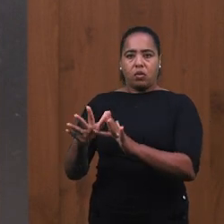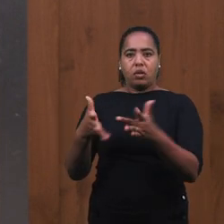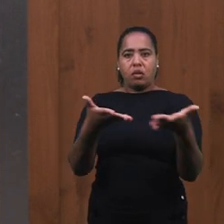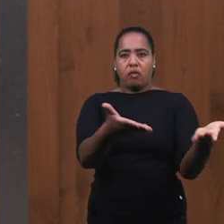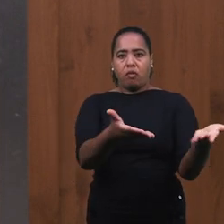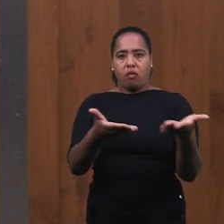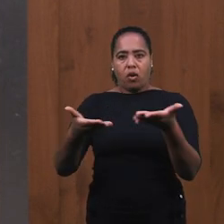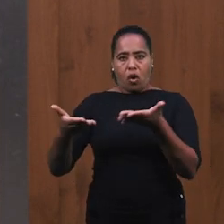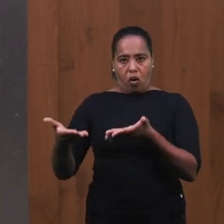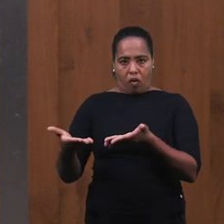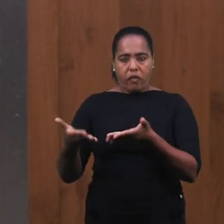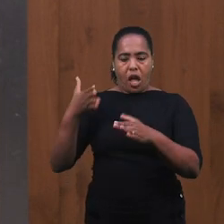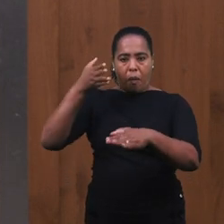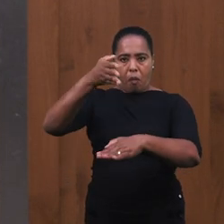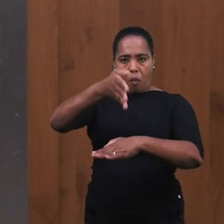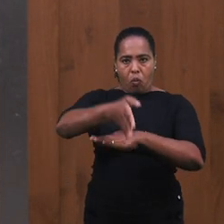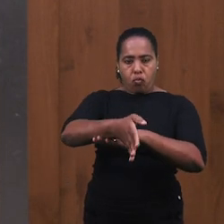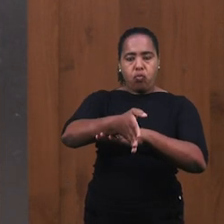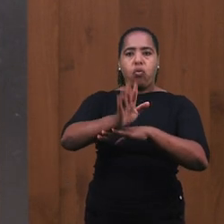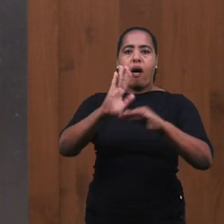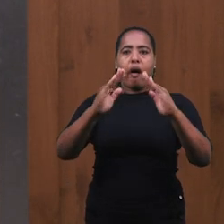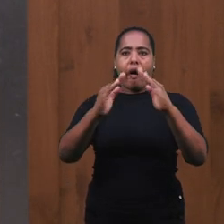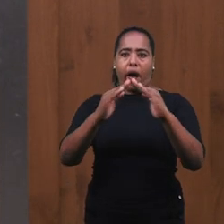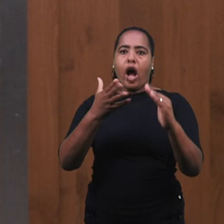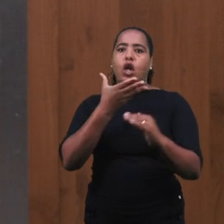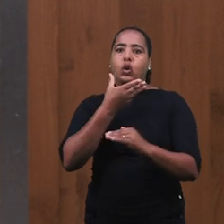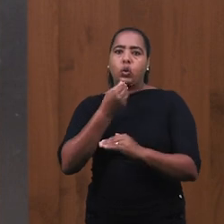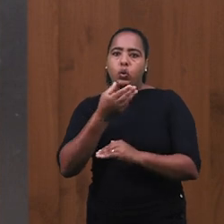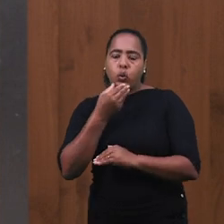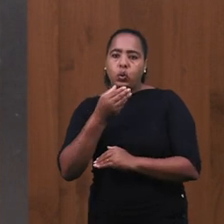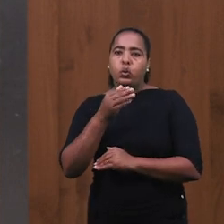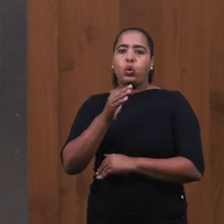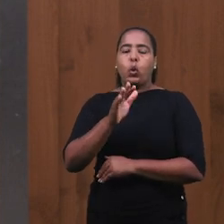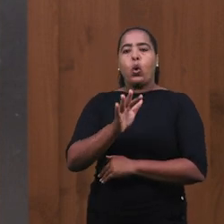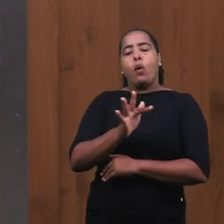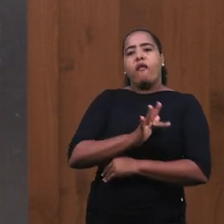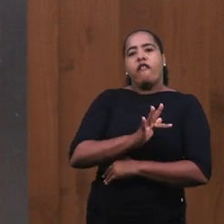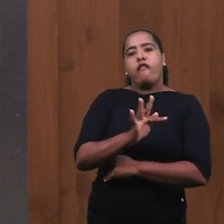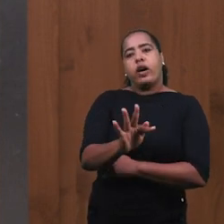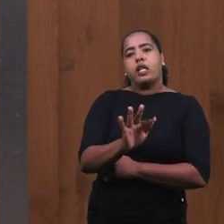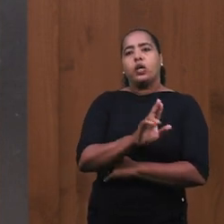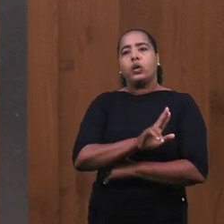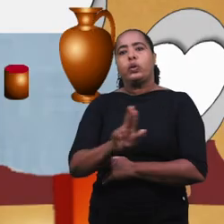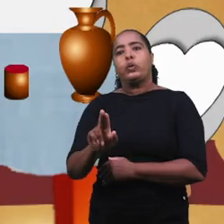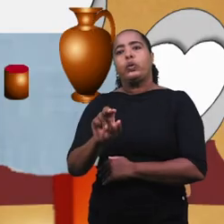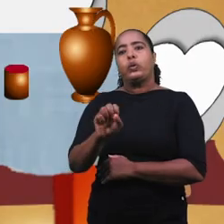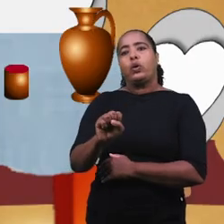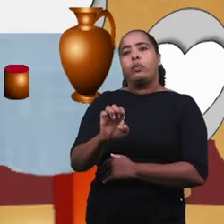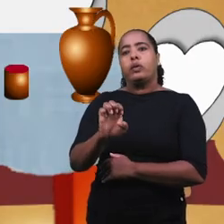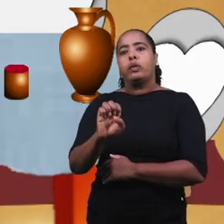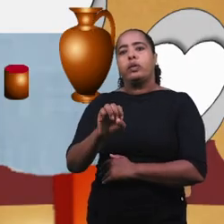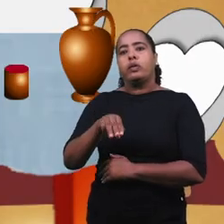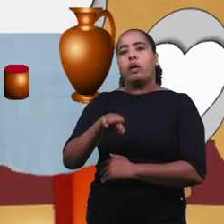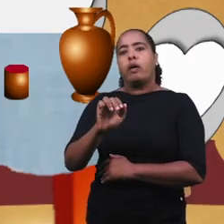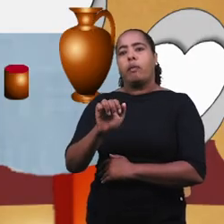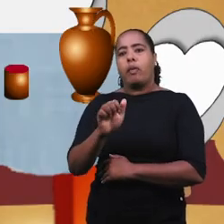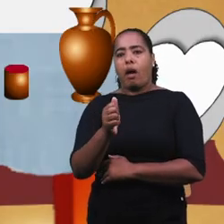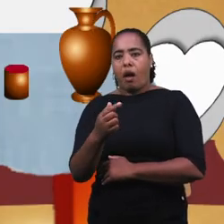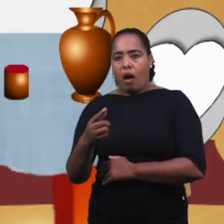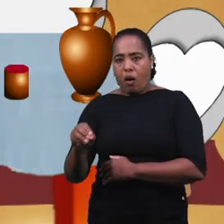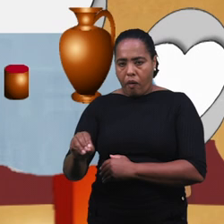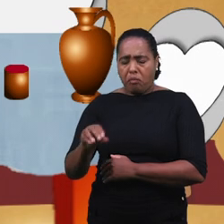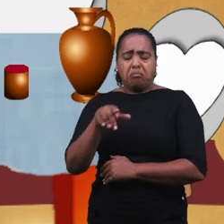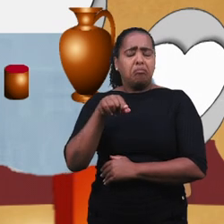maison d'un pharisien appelé Simon. Simon, certainement, il connaissait